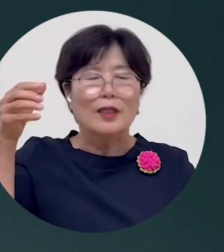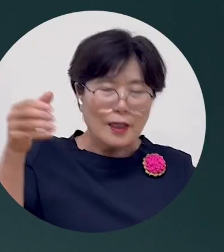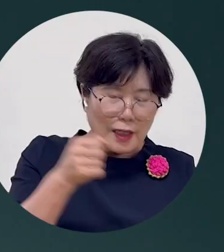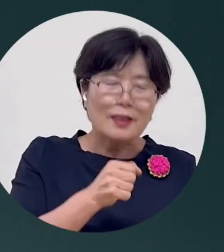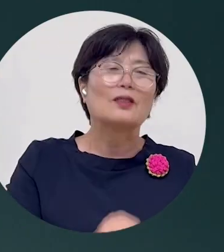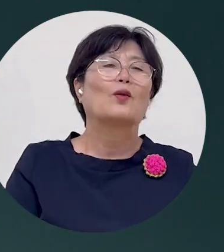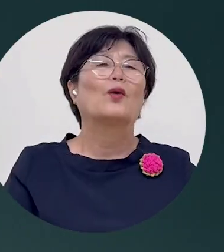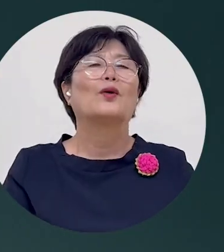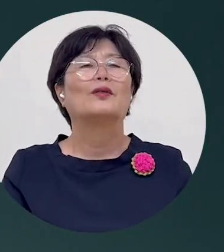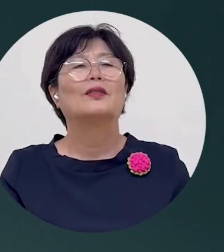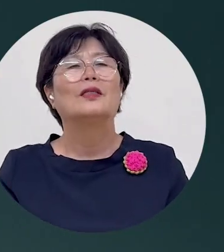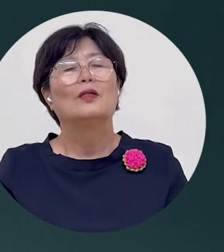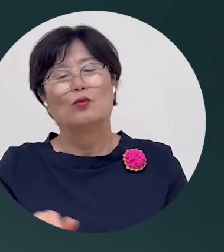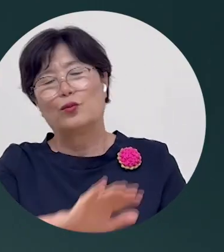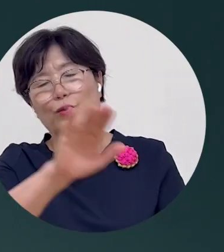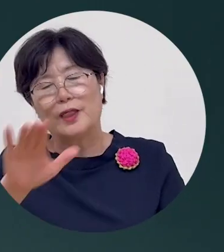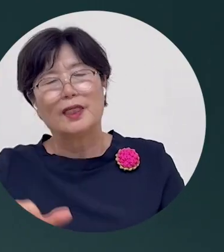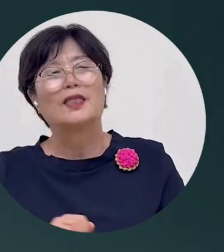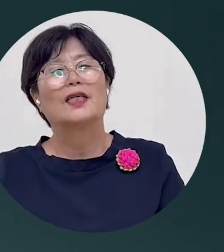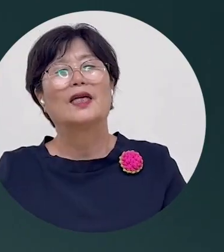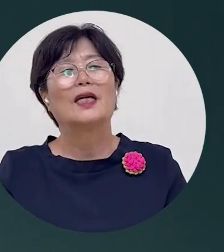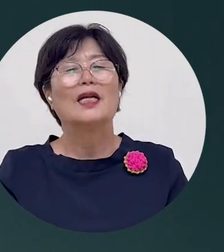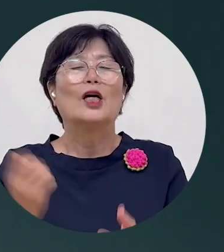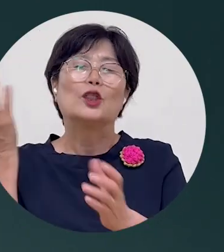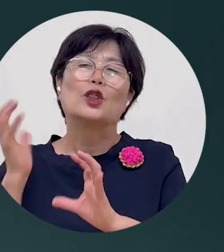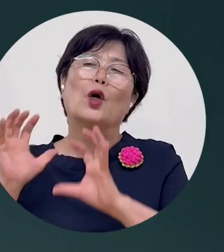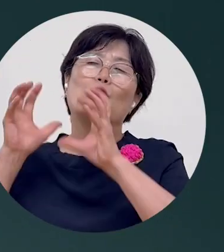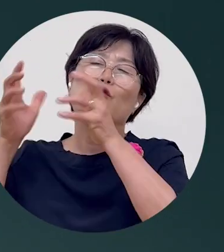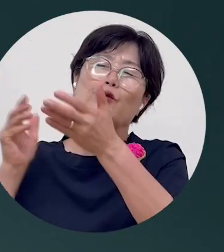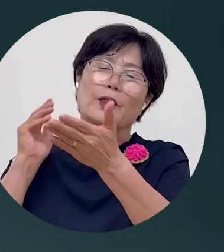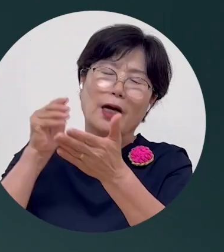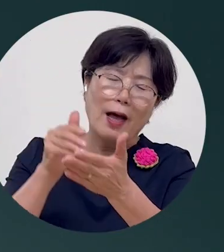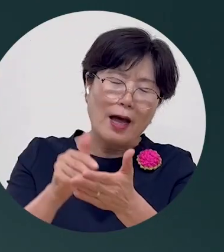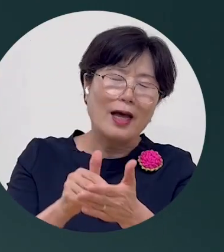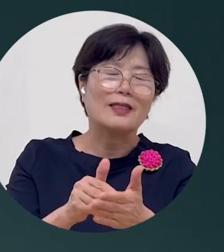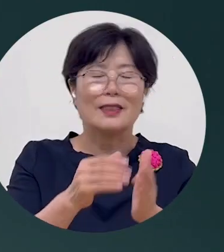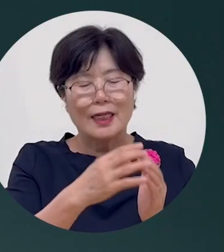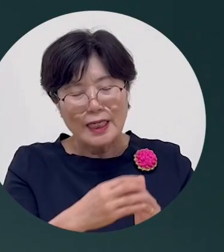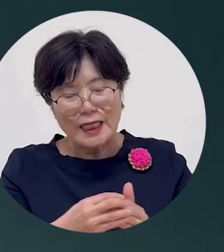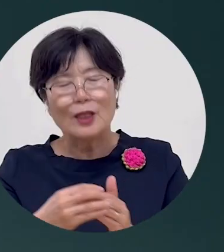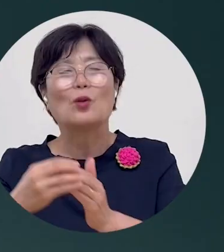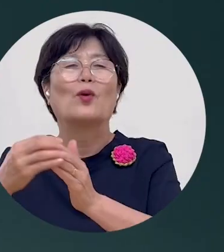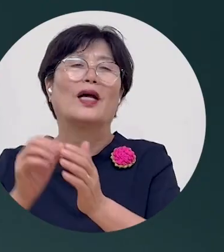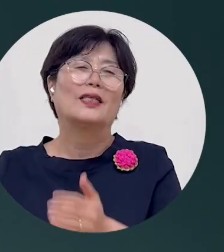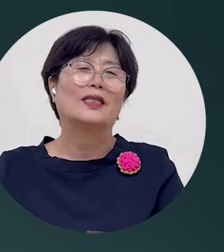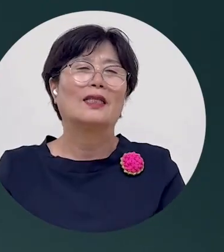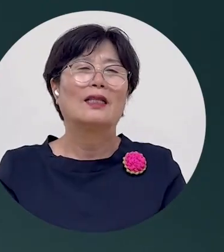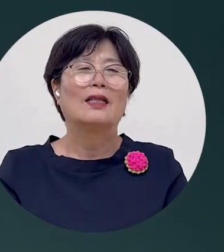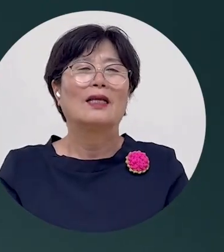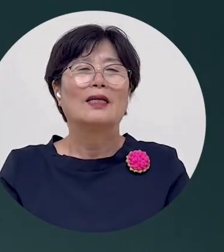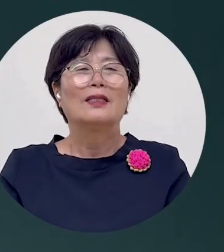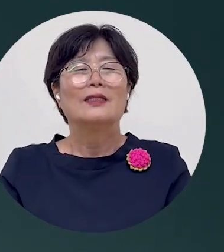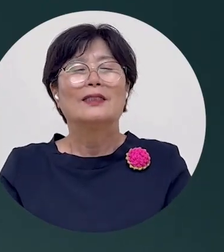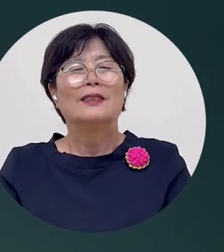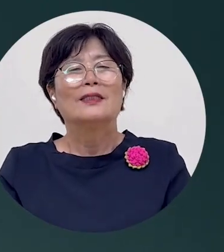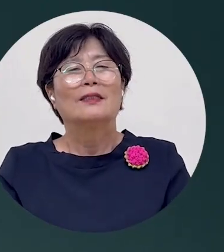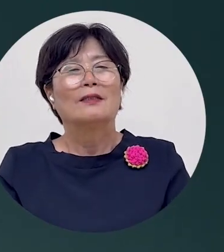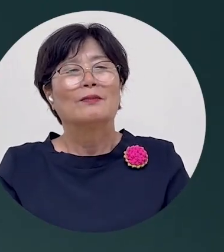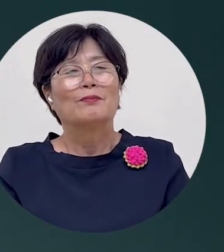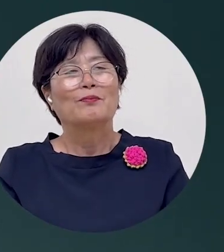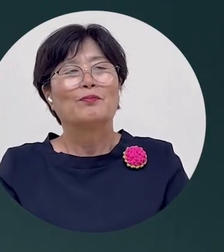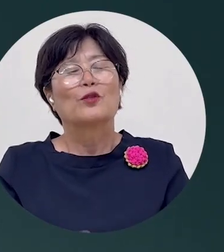눈동자로 우리를 천국 가는 그날까지 한 걸음 한 걸음